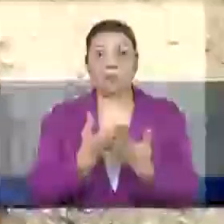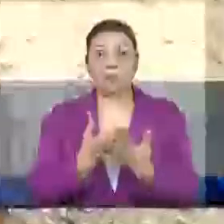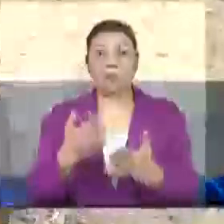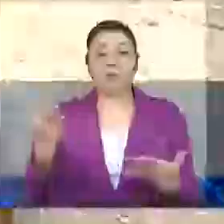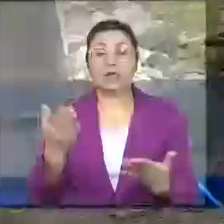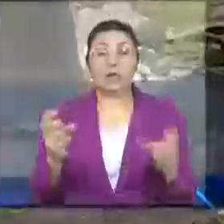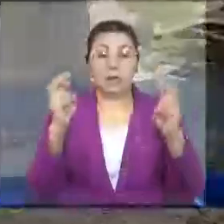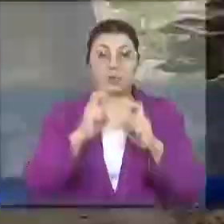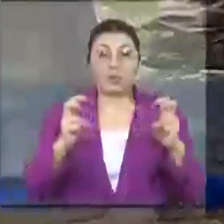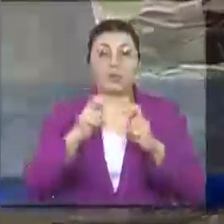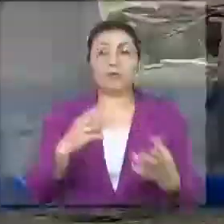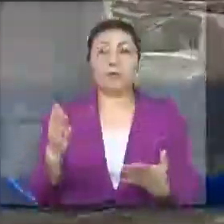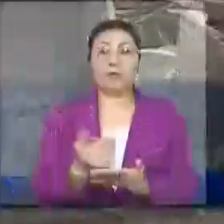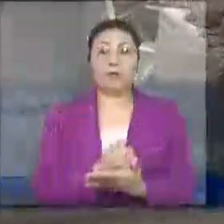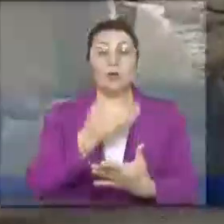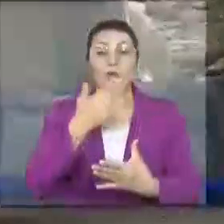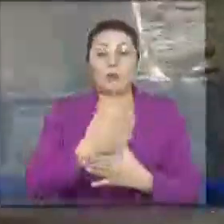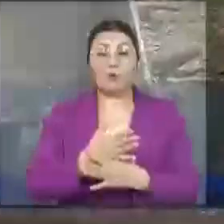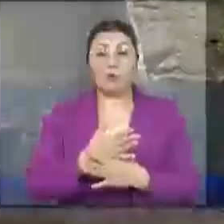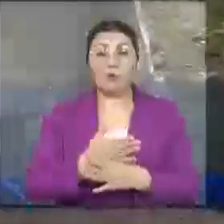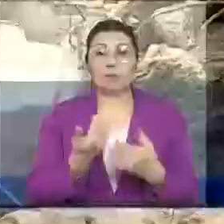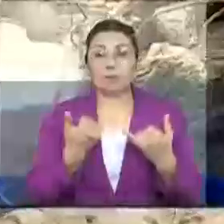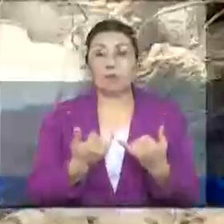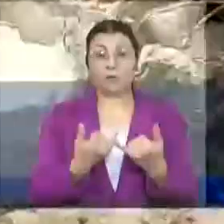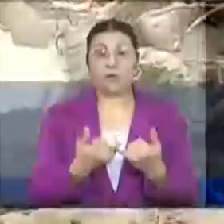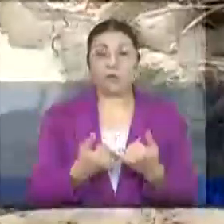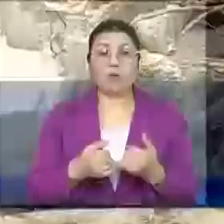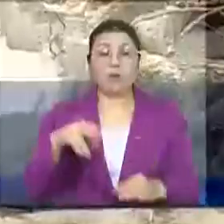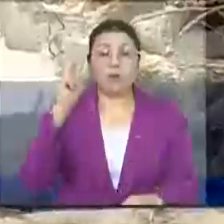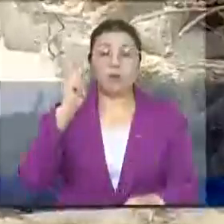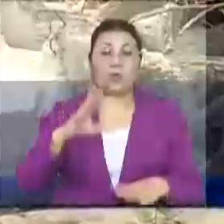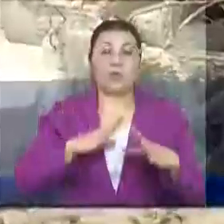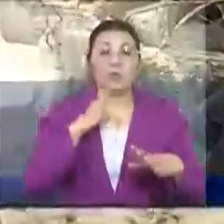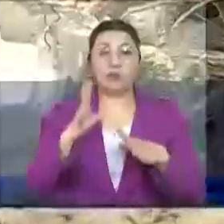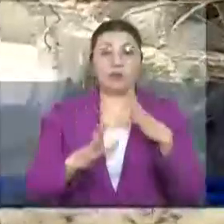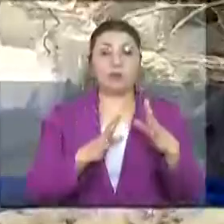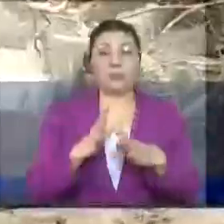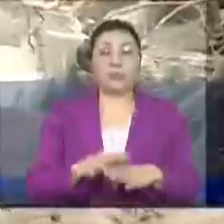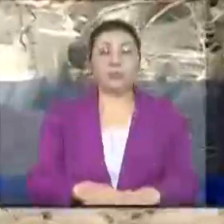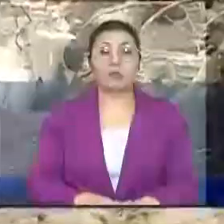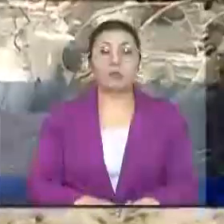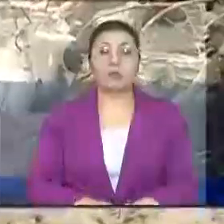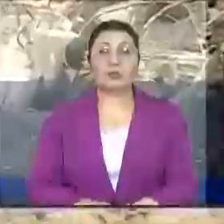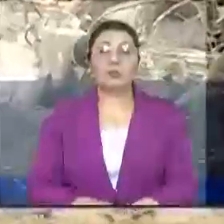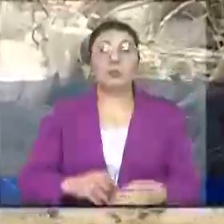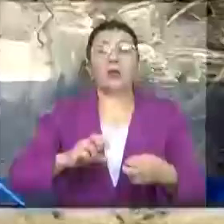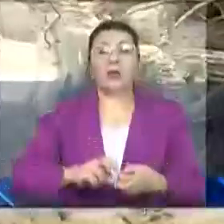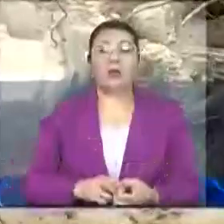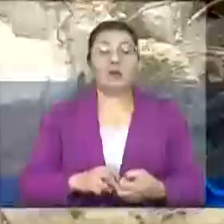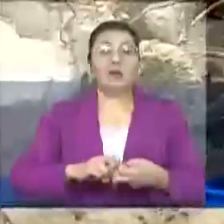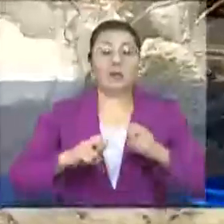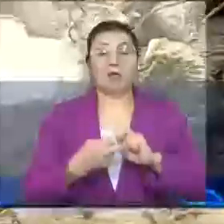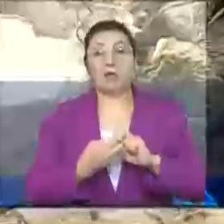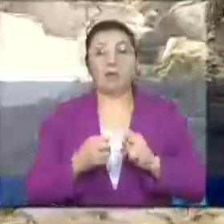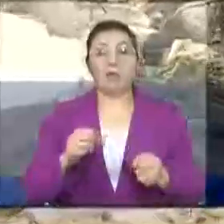тауып көмек көрсету. Бүгін міне оқу жаттығу барысында үйінділердің арасынан